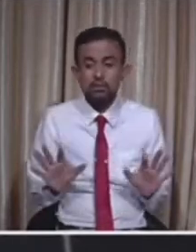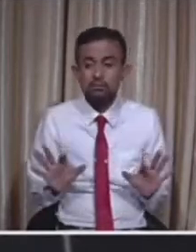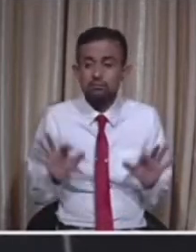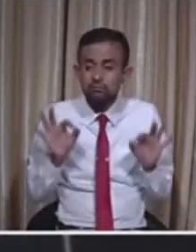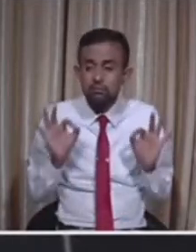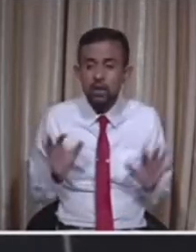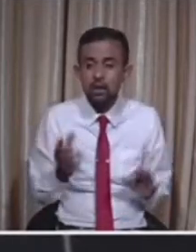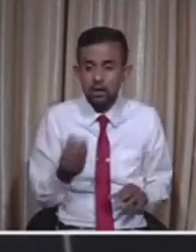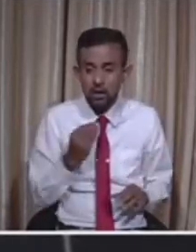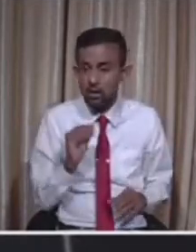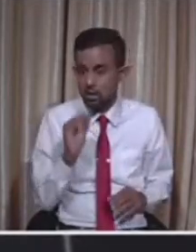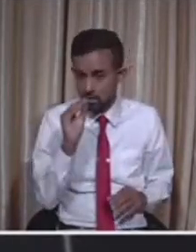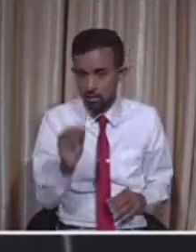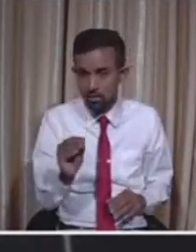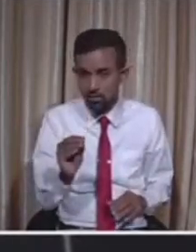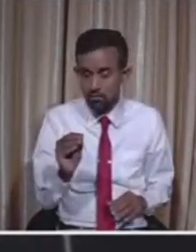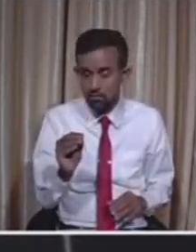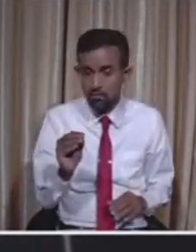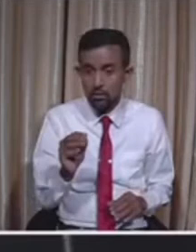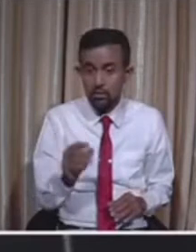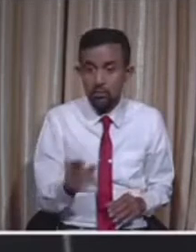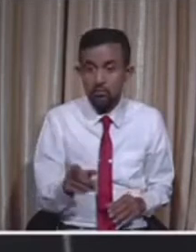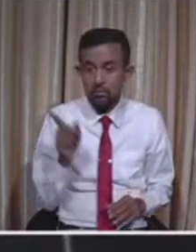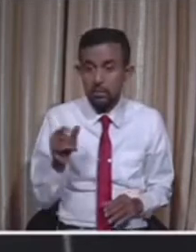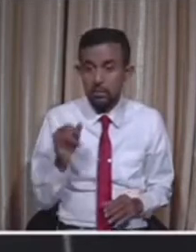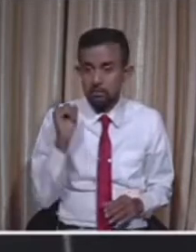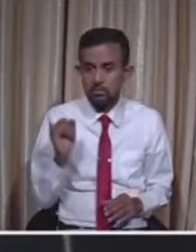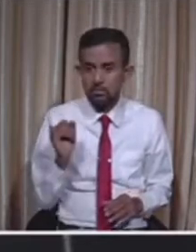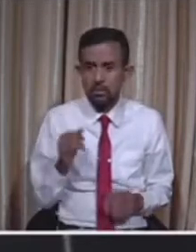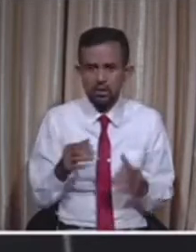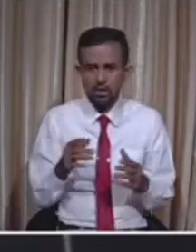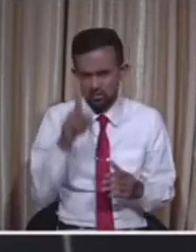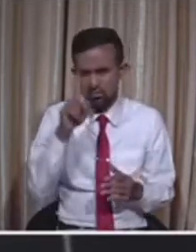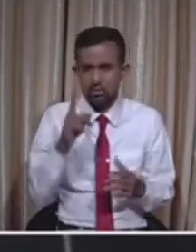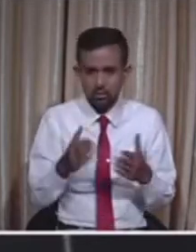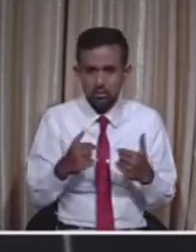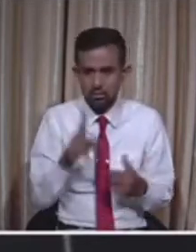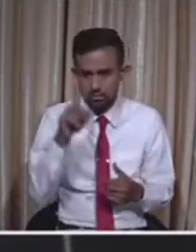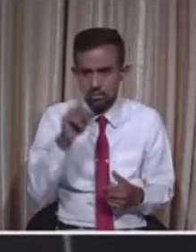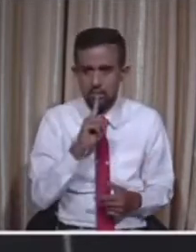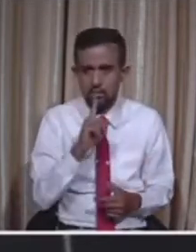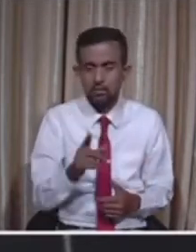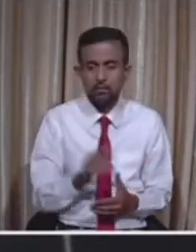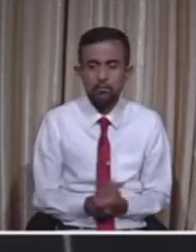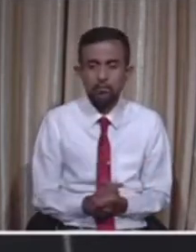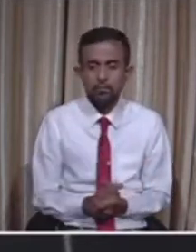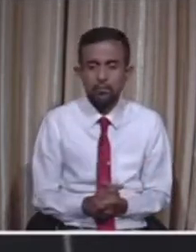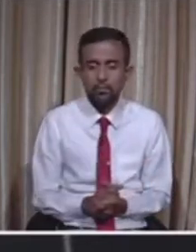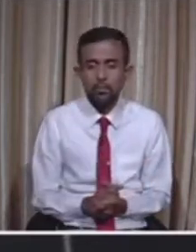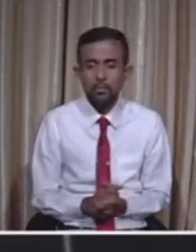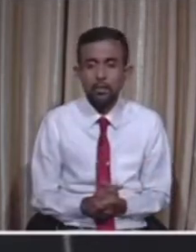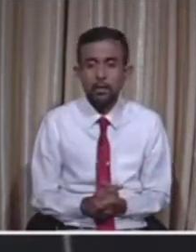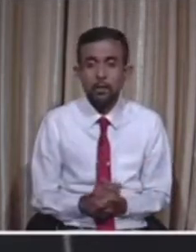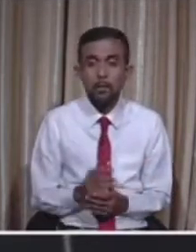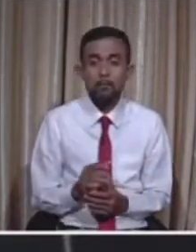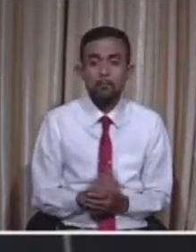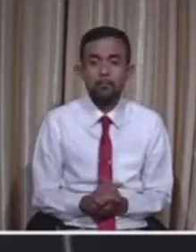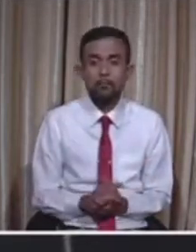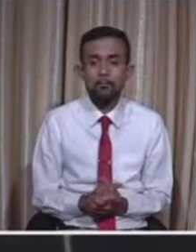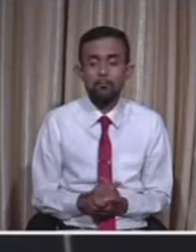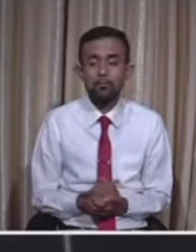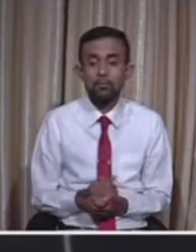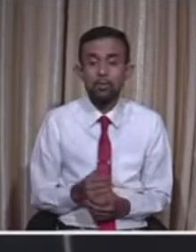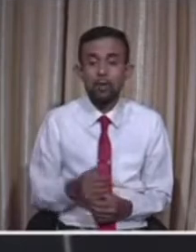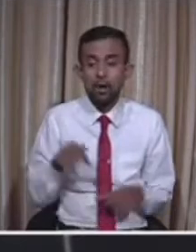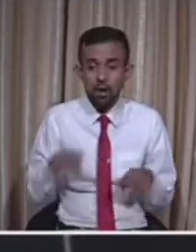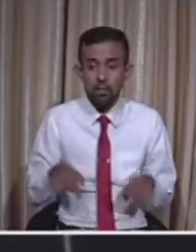ප්‍රතිඵල ලබා ගන්න නම් මේ සාහසිකයින් තව එක කරුණක් මට විශේෂයෙන් මතක් කරන්නට ඕන. මූලාසනාරුවේ ගරු මන්ත්‍රීමනි,